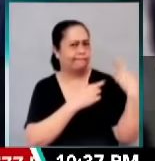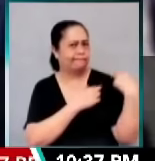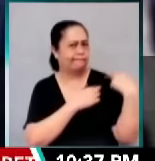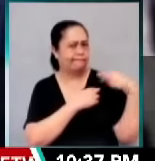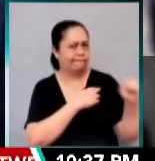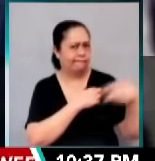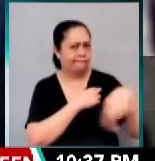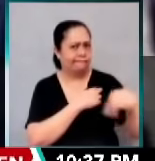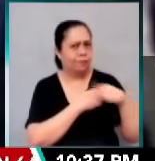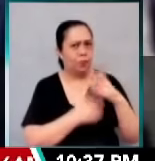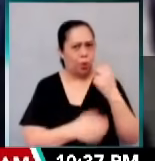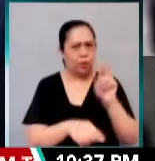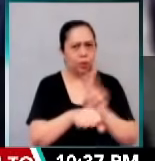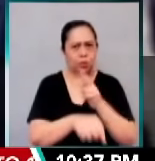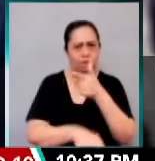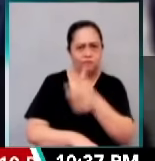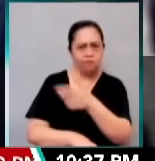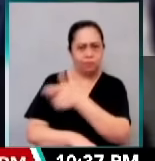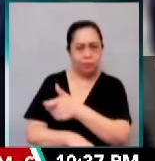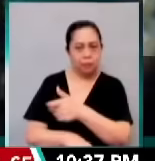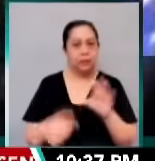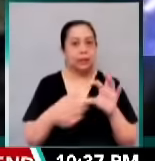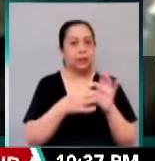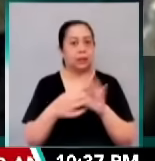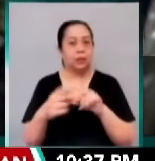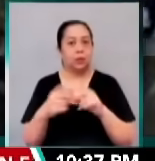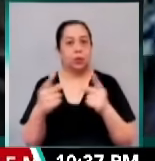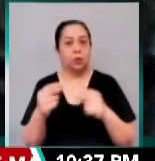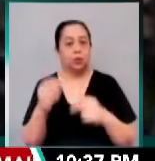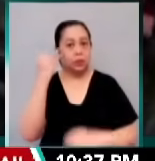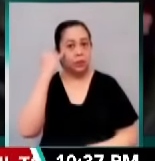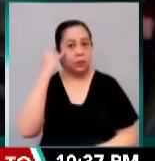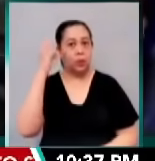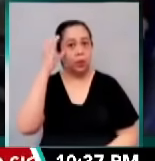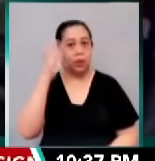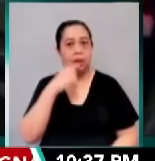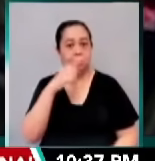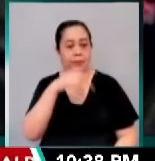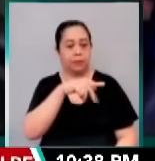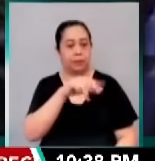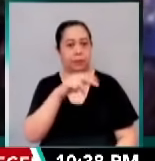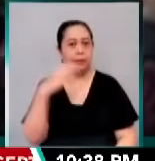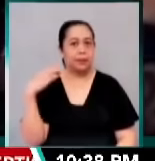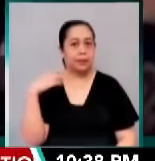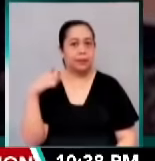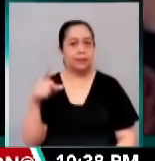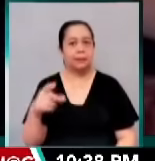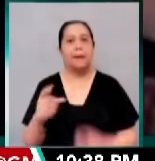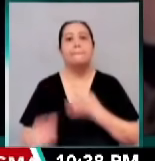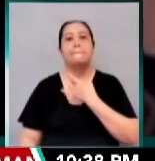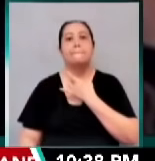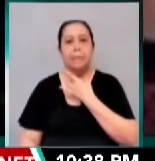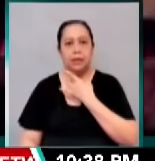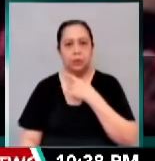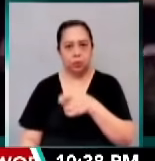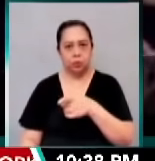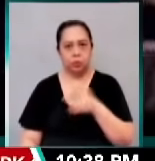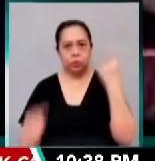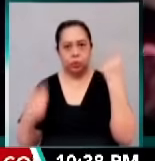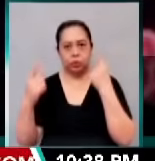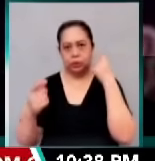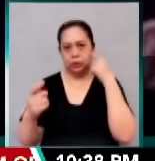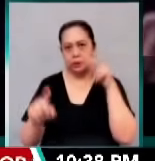ng baril. Kaugnay naman ang ginawa ni Cuenca, sabi ng PNP Chief, pambabastos itong maituturing. Bilang